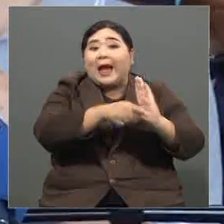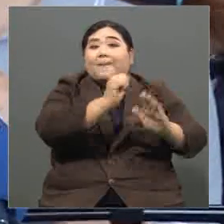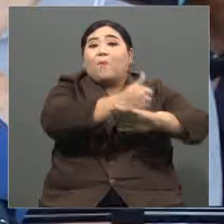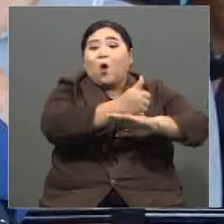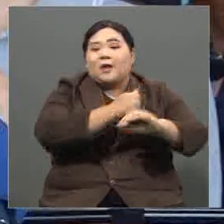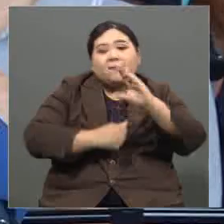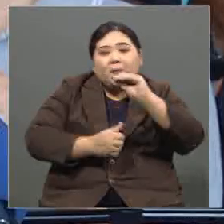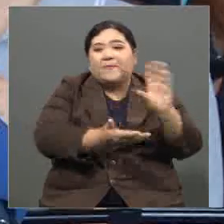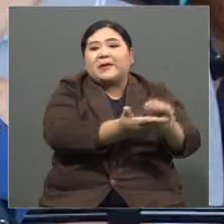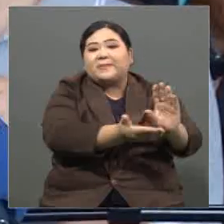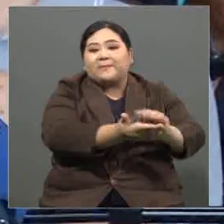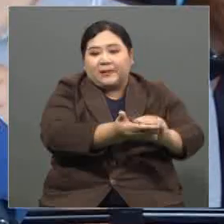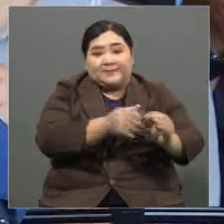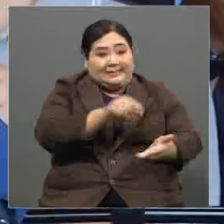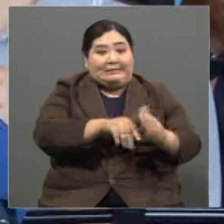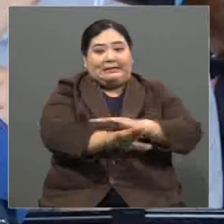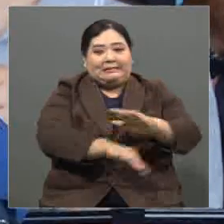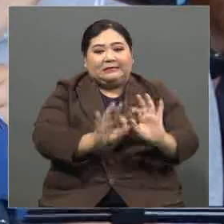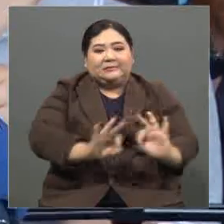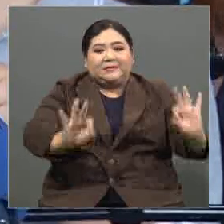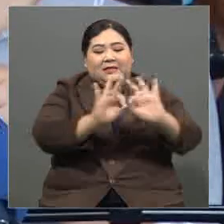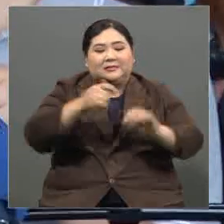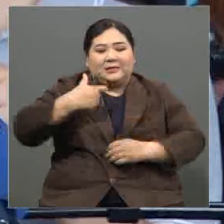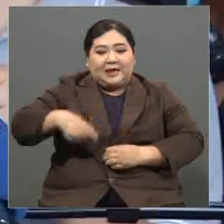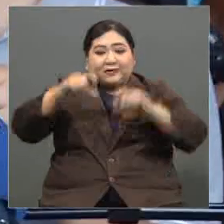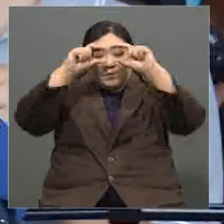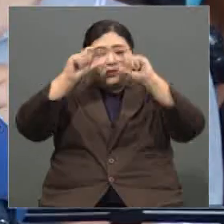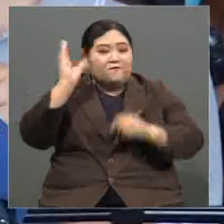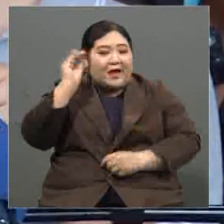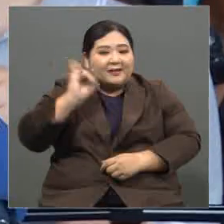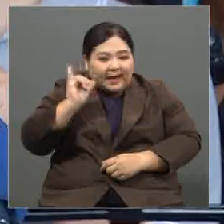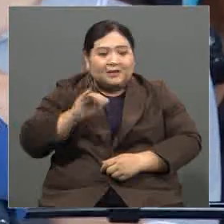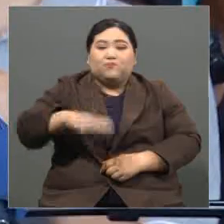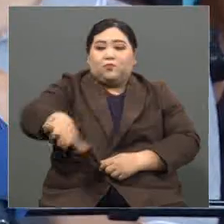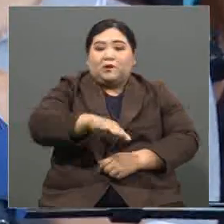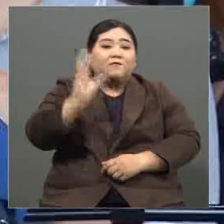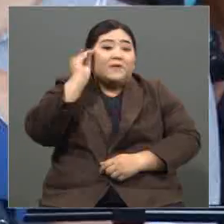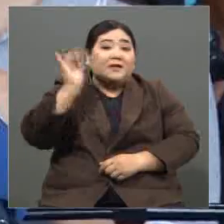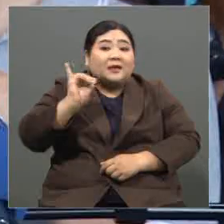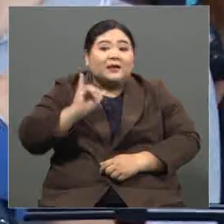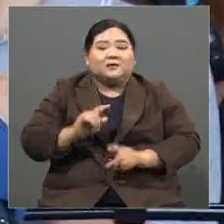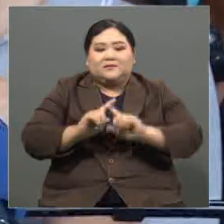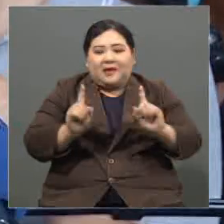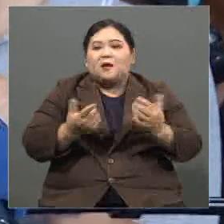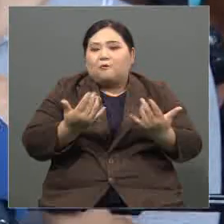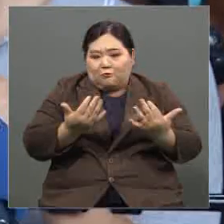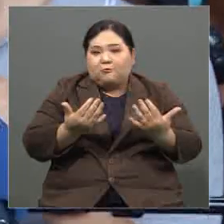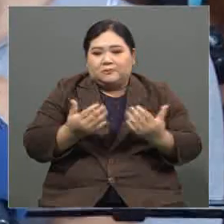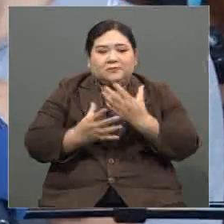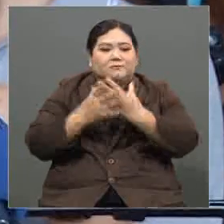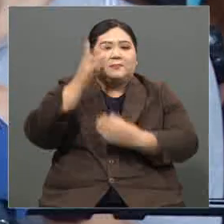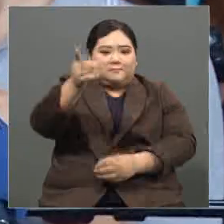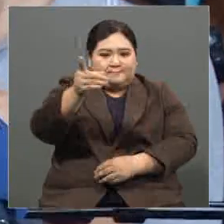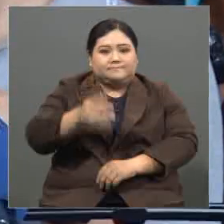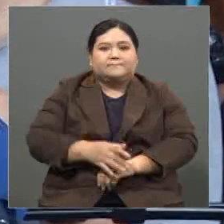ด้วยก็เป็นหลักฐานชิ้นสำคัญทนายเองยังไม่ได้ฟังเราเองก็ยังไม่ได้ฟังใช่เพราะฉะนั้นอาจจะมีการเปิดเผยเผยกันก็คือสัปดาห์